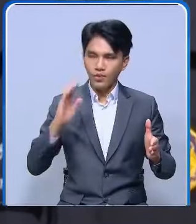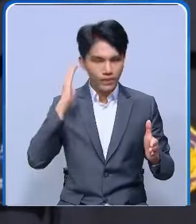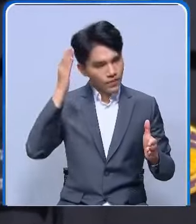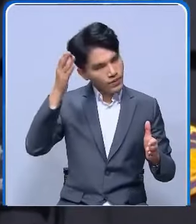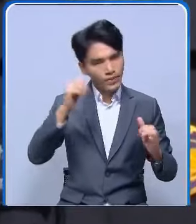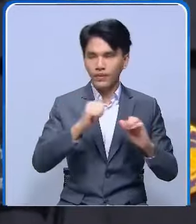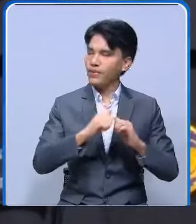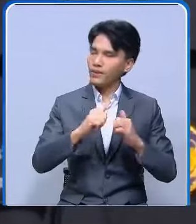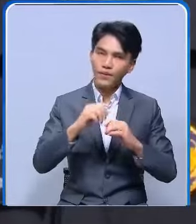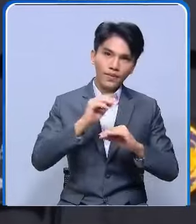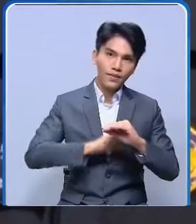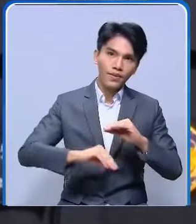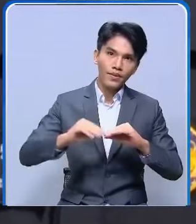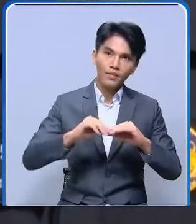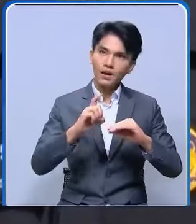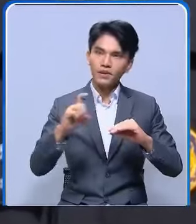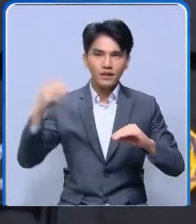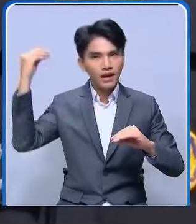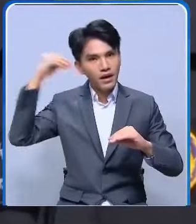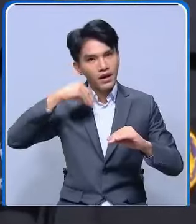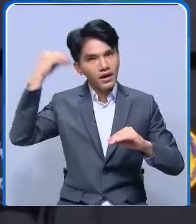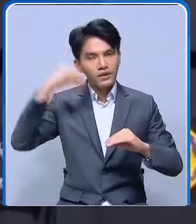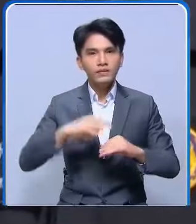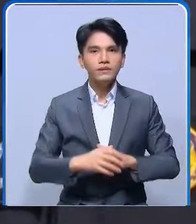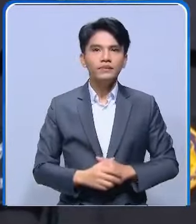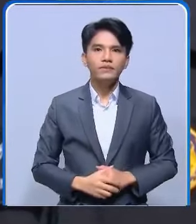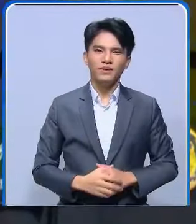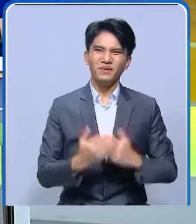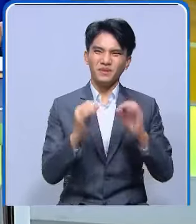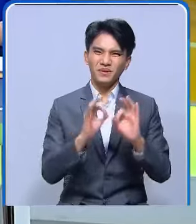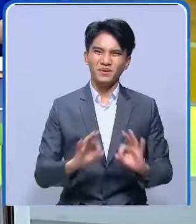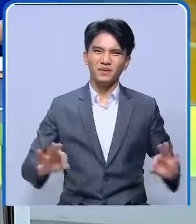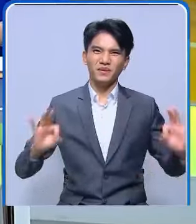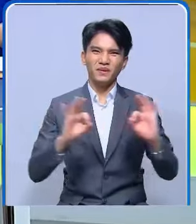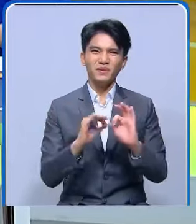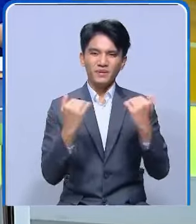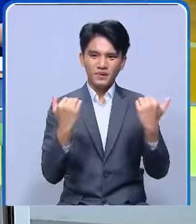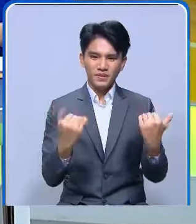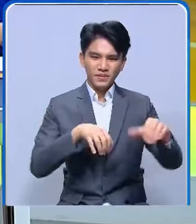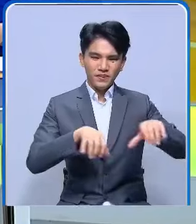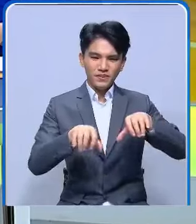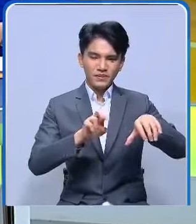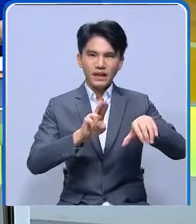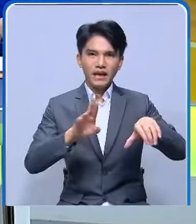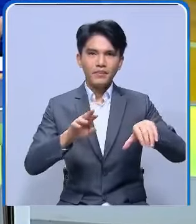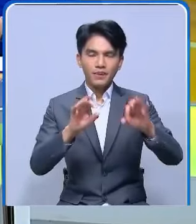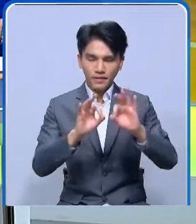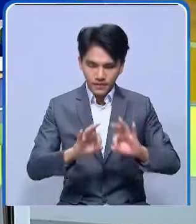ข้ามาลามและมันจะเสียหายค่อนข้างมาก เป็นเรื่องสำคัญนะครับต้องเร่งจัดระเบียบโดยเฉพาะพื้นที่ริมแม่น้ำ